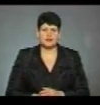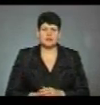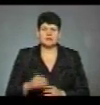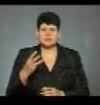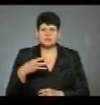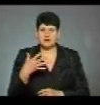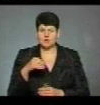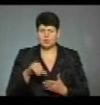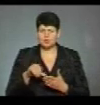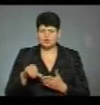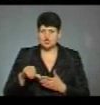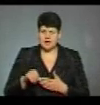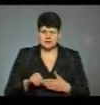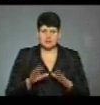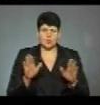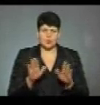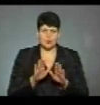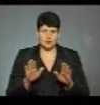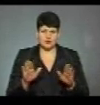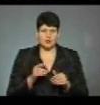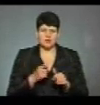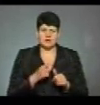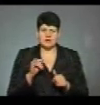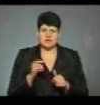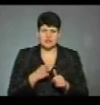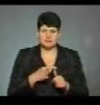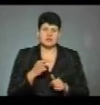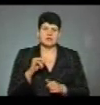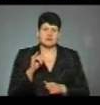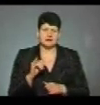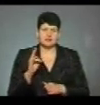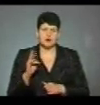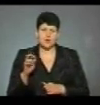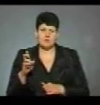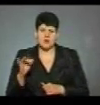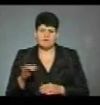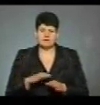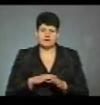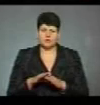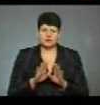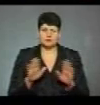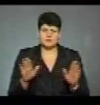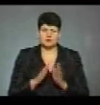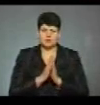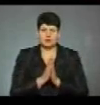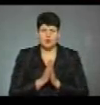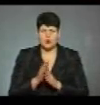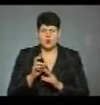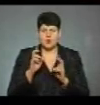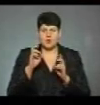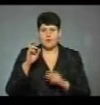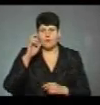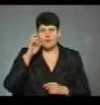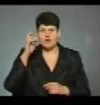35 учасників народного аматорського хору імені Івана Кобилянського разом із тернополянами виконують пісню молитву «Боже великий